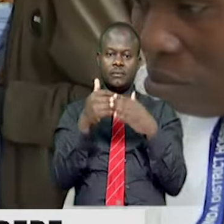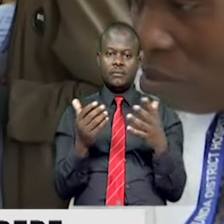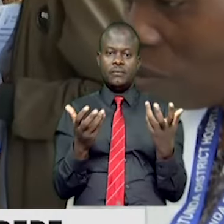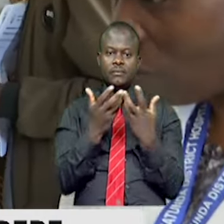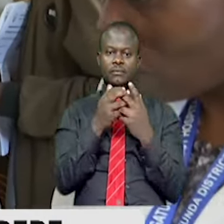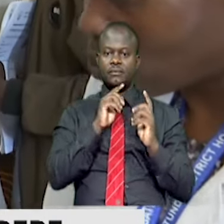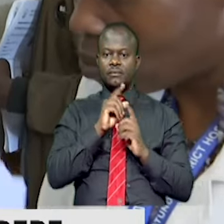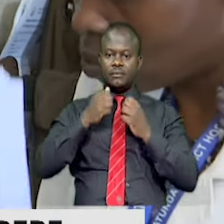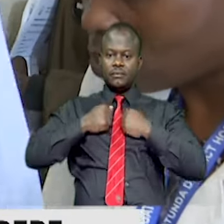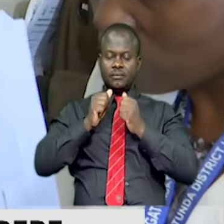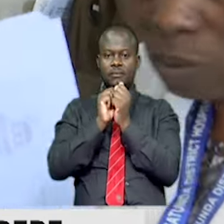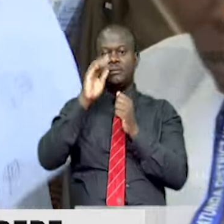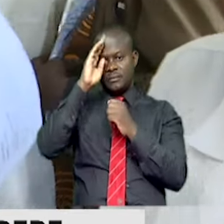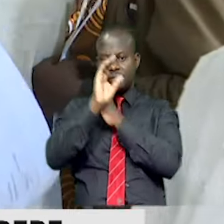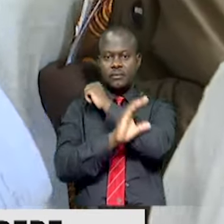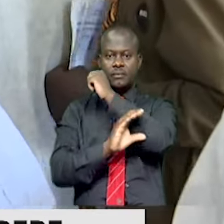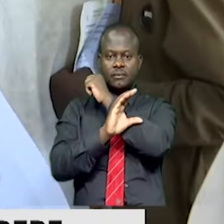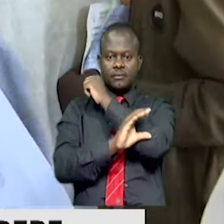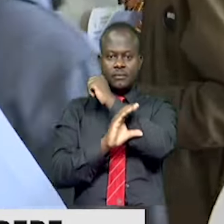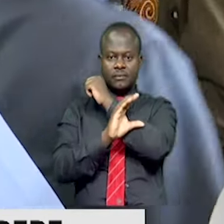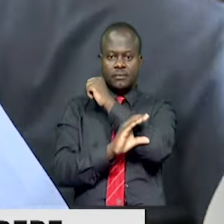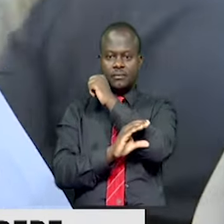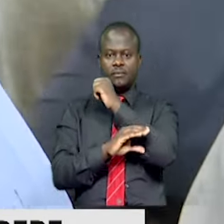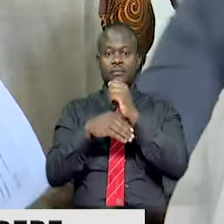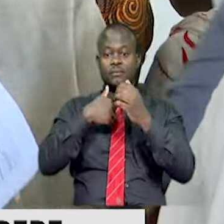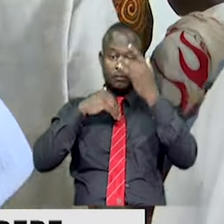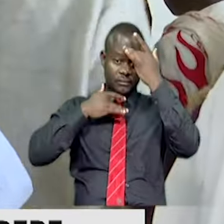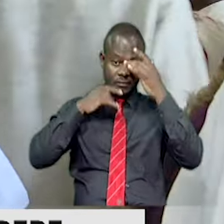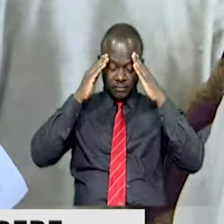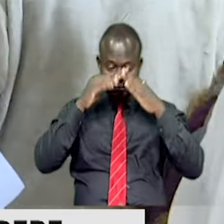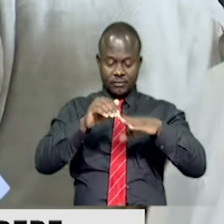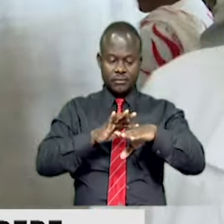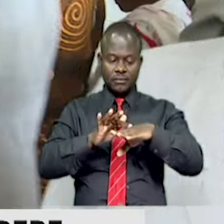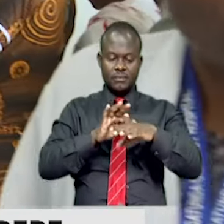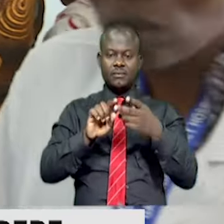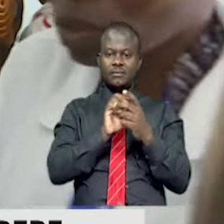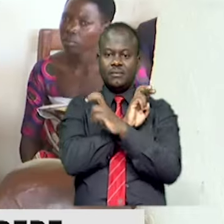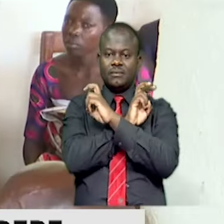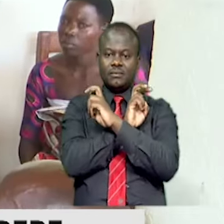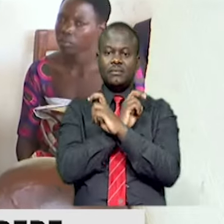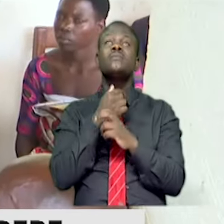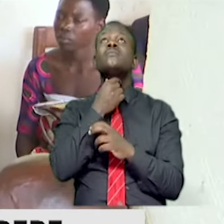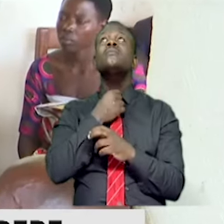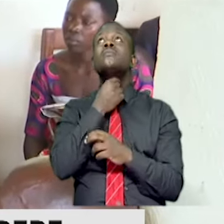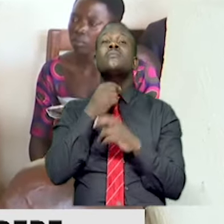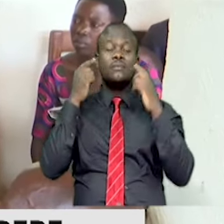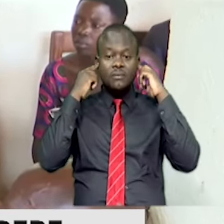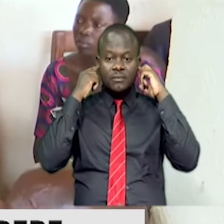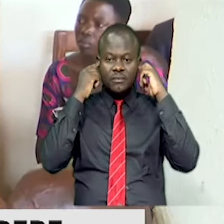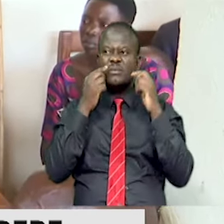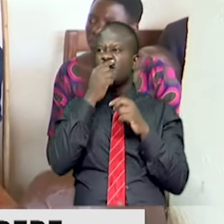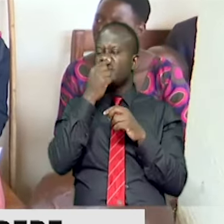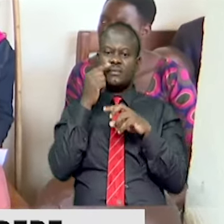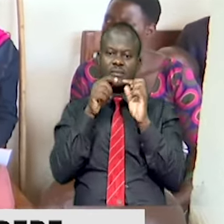n'ingabo z'u Rwanda na polisi y'igihugu. Abafite indwara ziganjemo iz'uruhu, iz'amagufwa, izo mu muhogo, mu matwi no mu mazuru